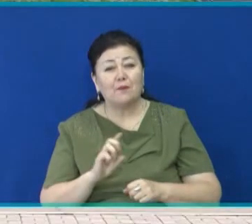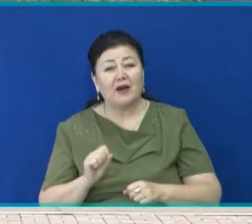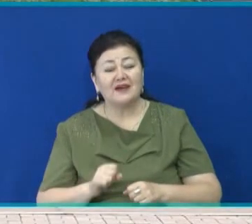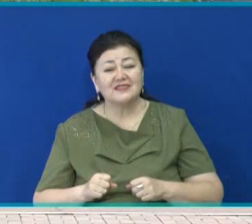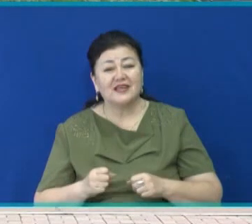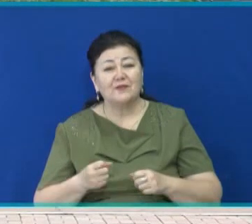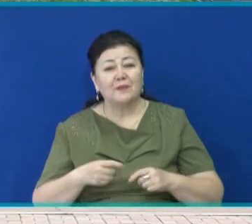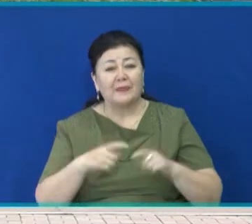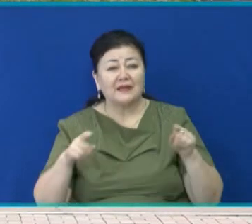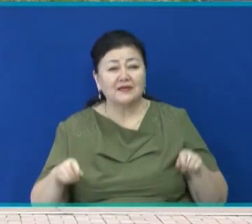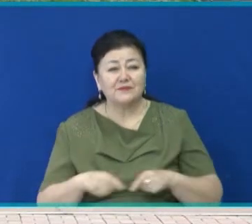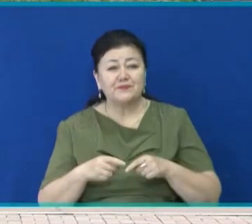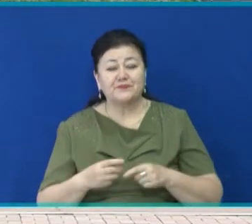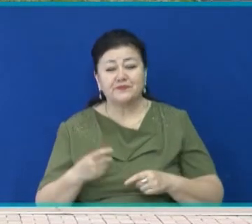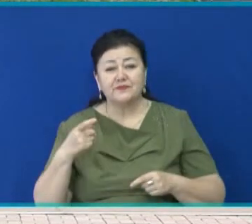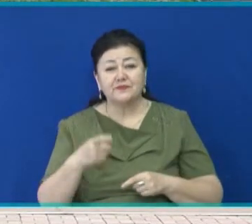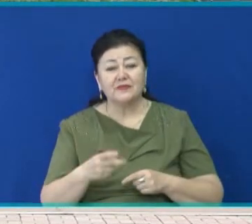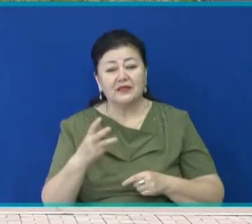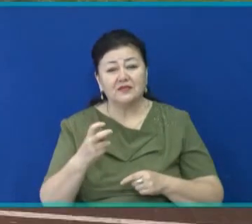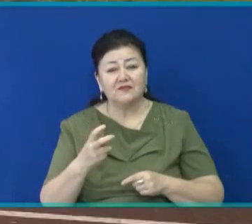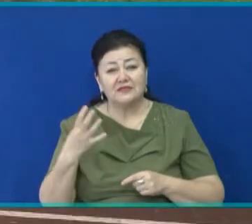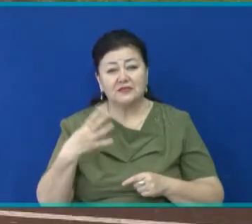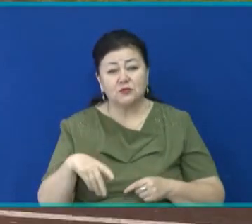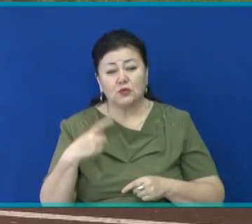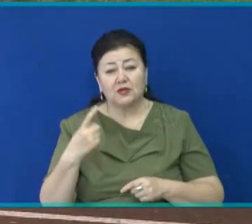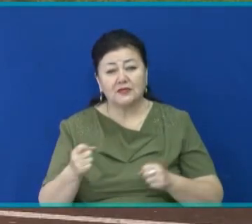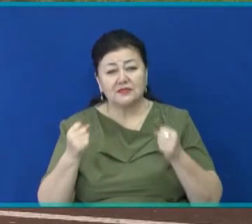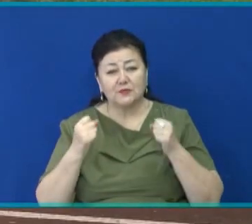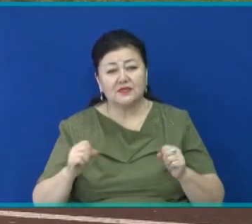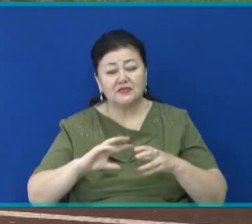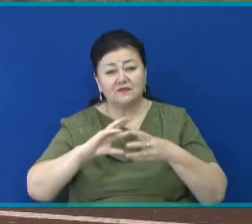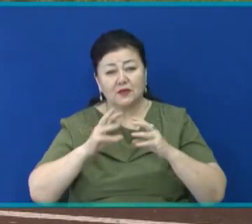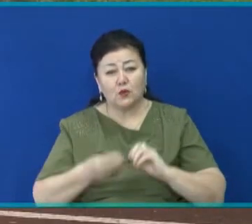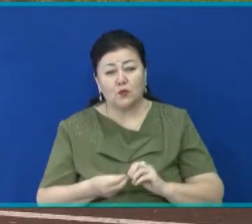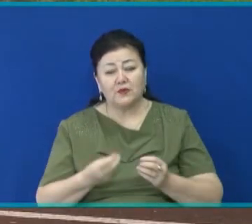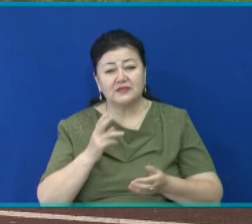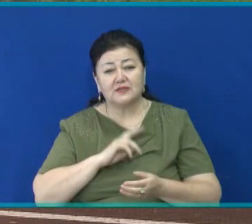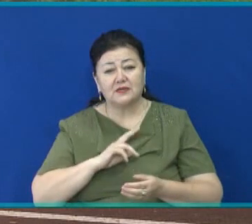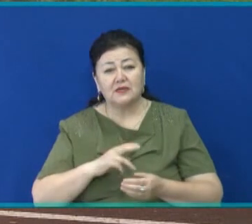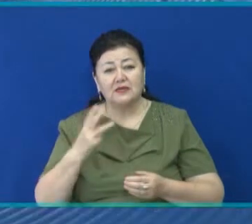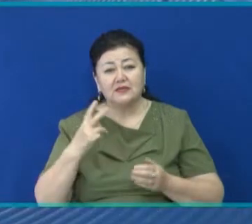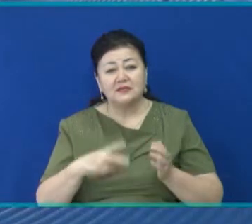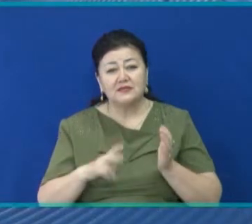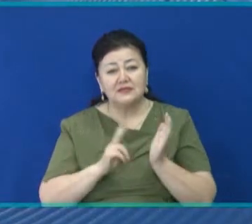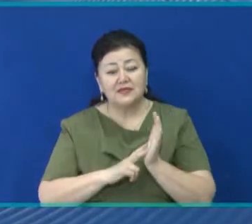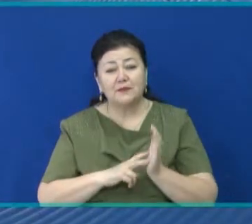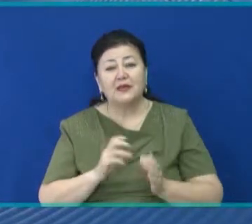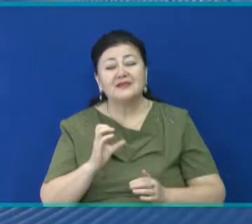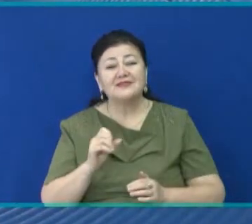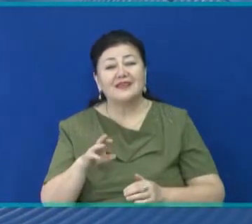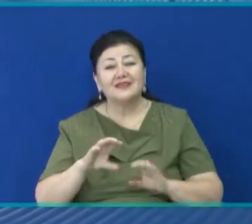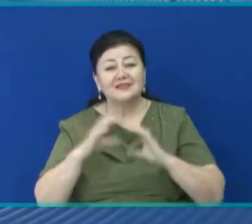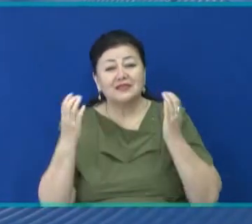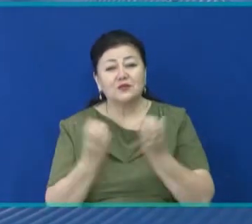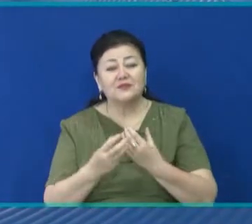в регионе функционирует 1241 спортивный комплекс, в том числе 7 стадионов, 17